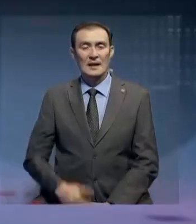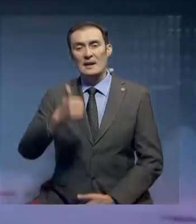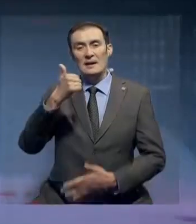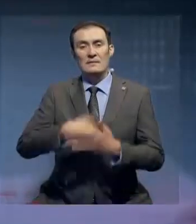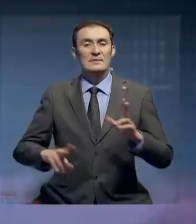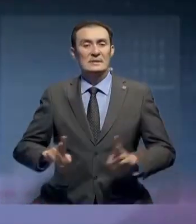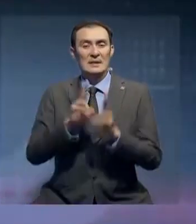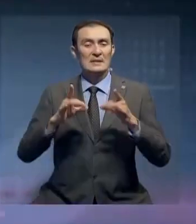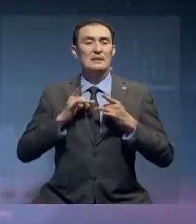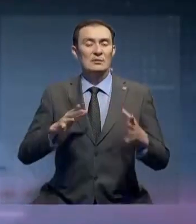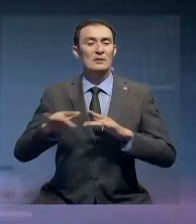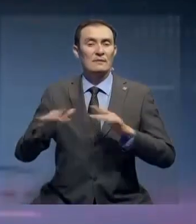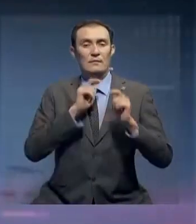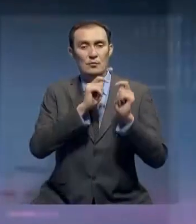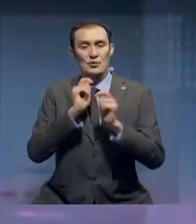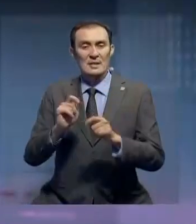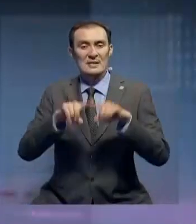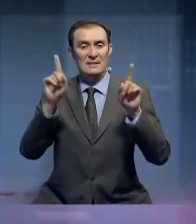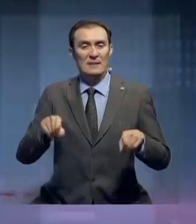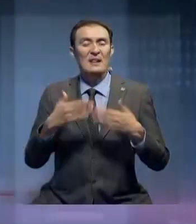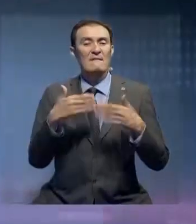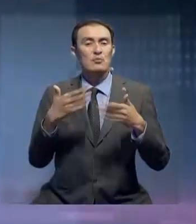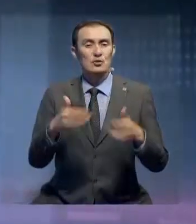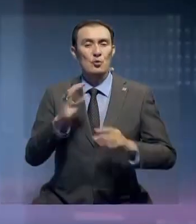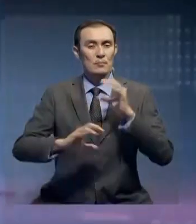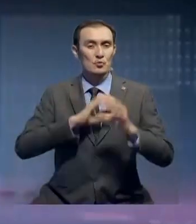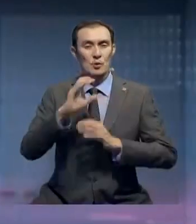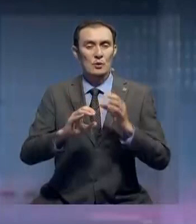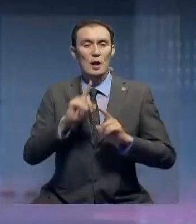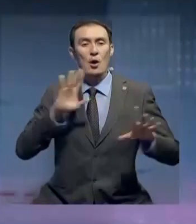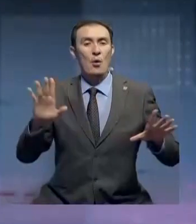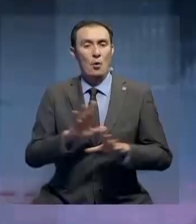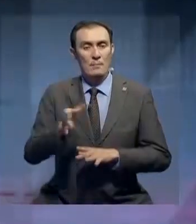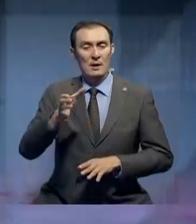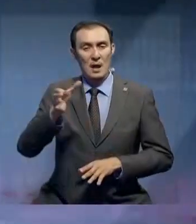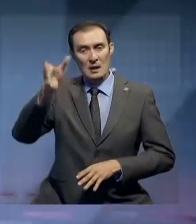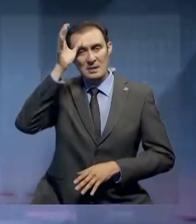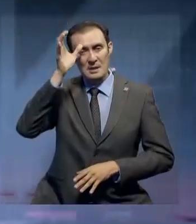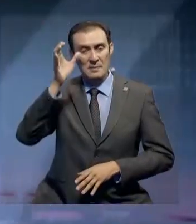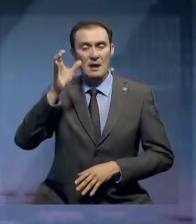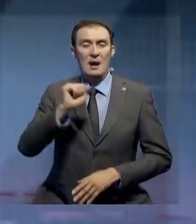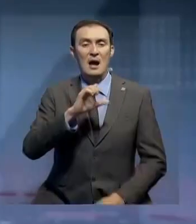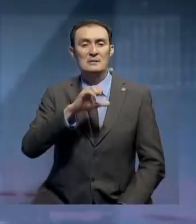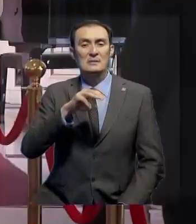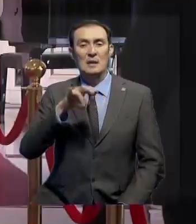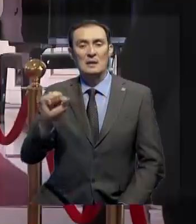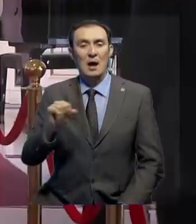В столице прошла торжественная церемония вручения сертификатов выпускника Международной оперной академии